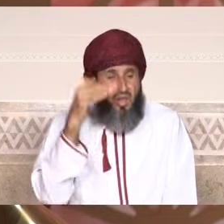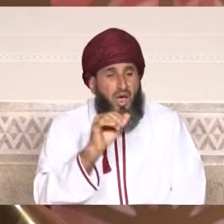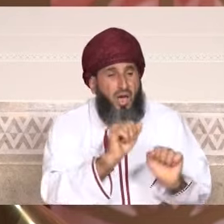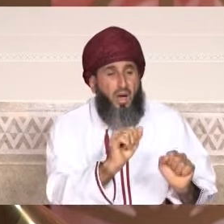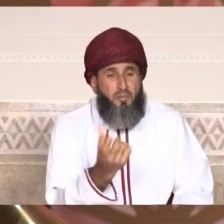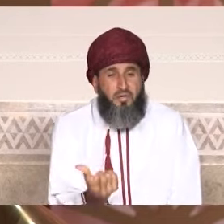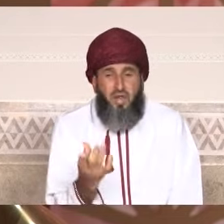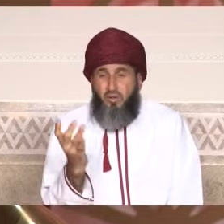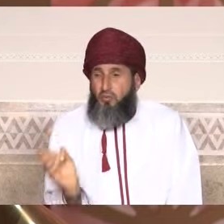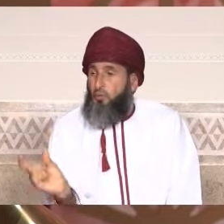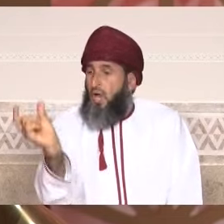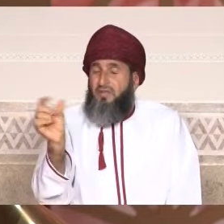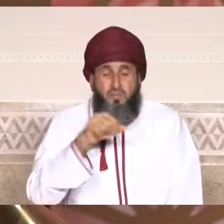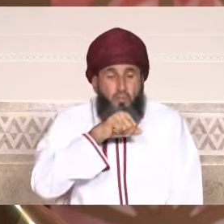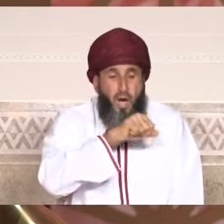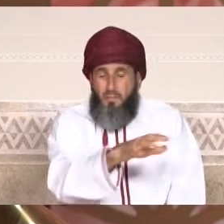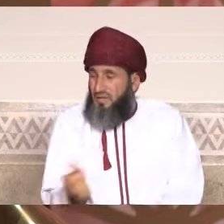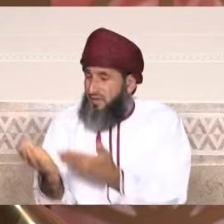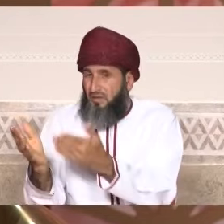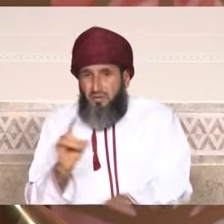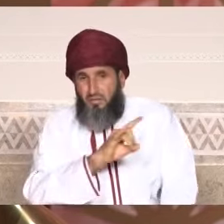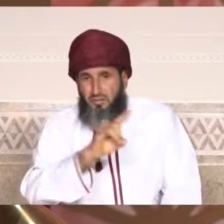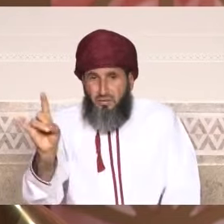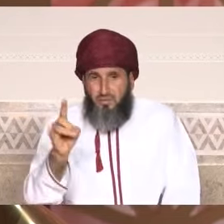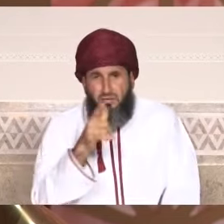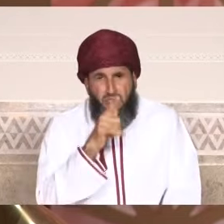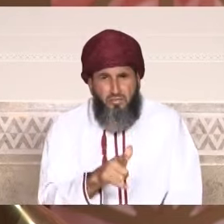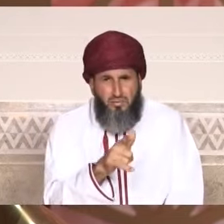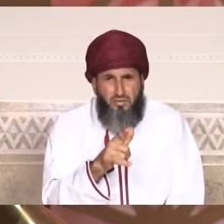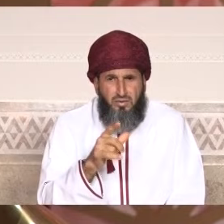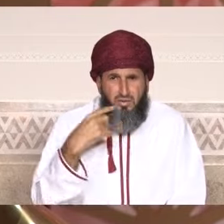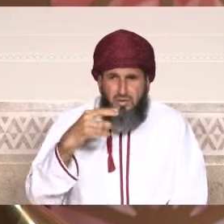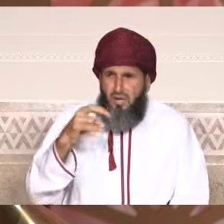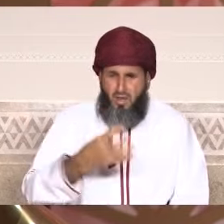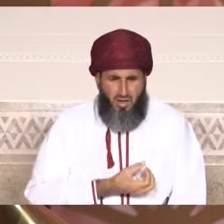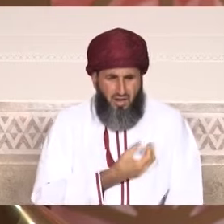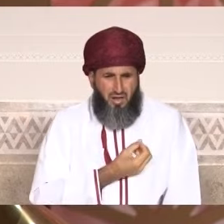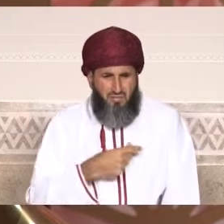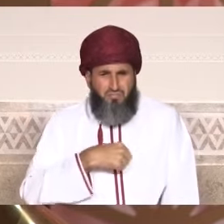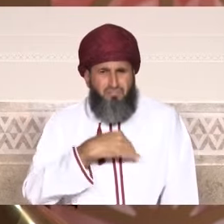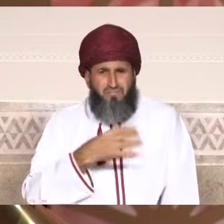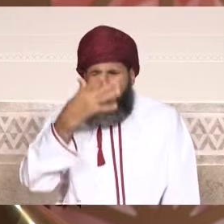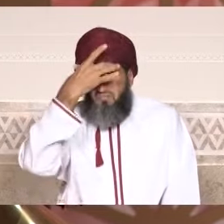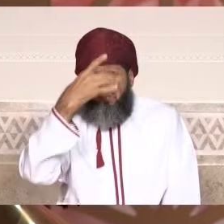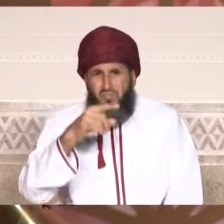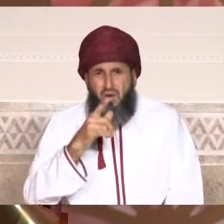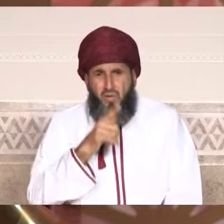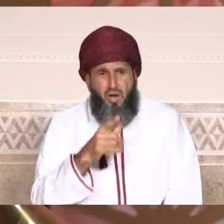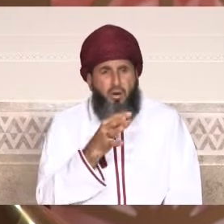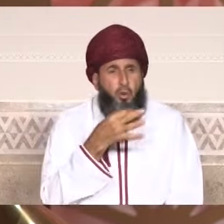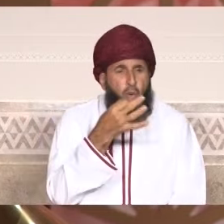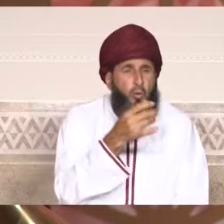الله عليه وسلم أمهات المؤمنين، قال فلا تخضعن بالقول فيطمع الذي في قلبه مرض وقلن قولا